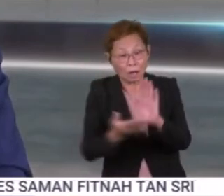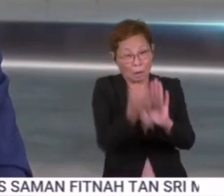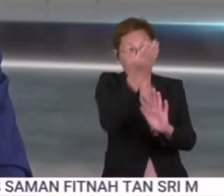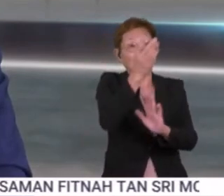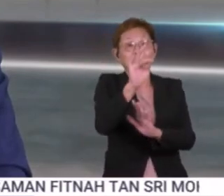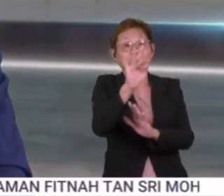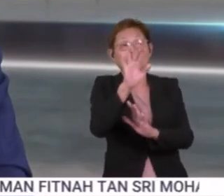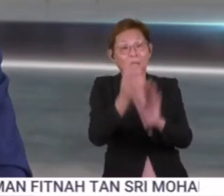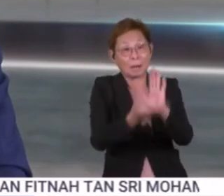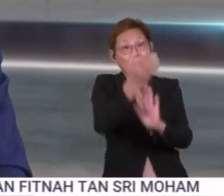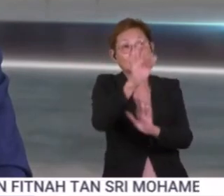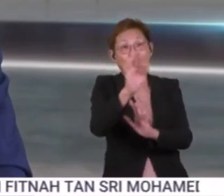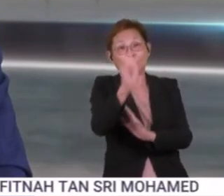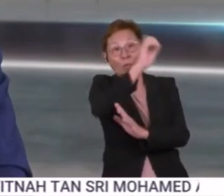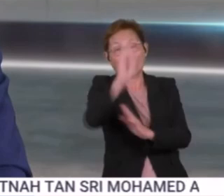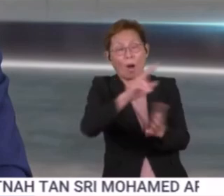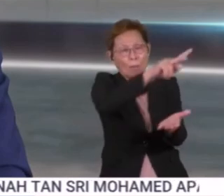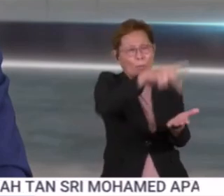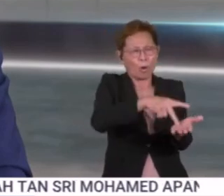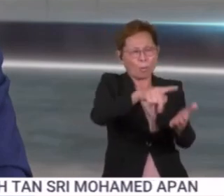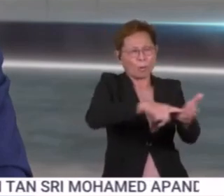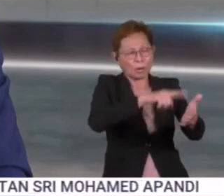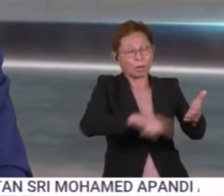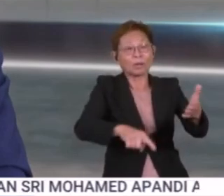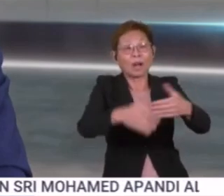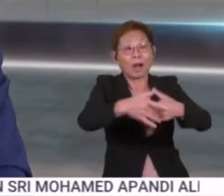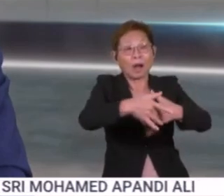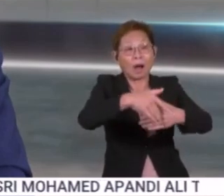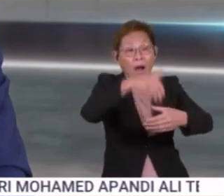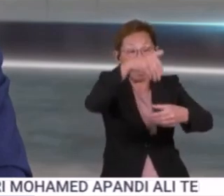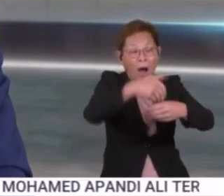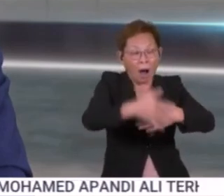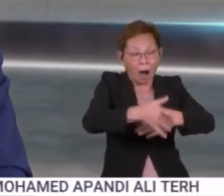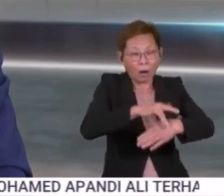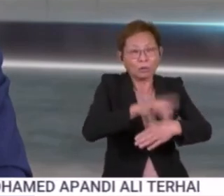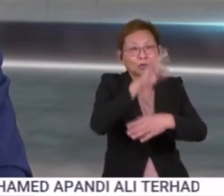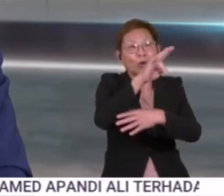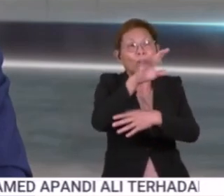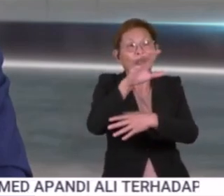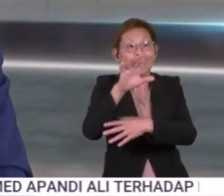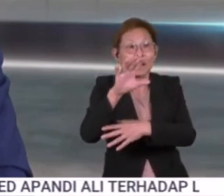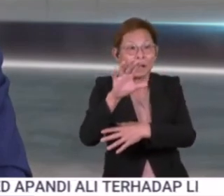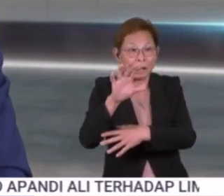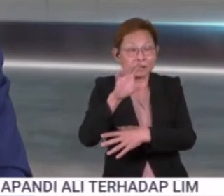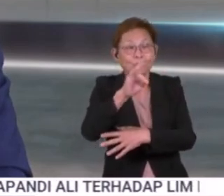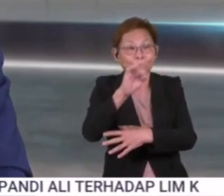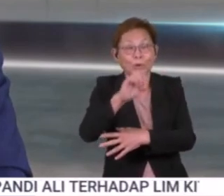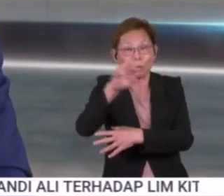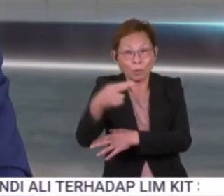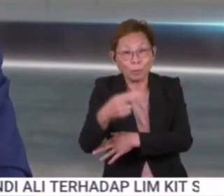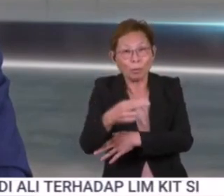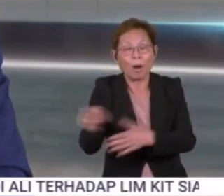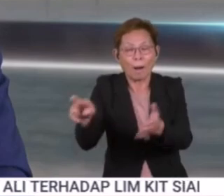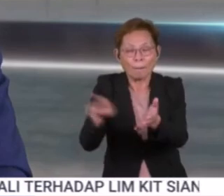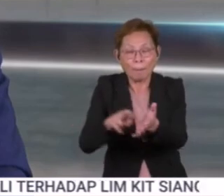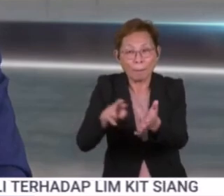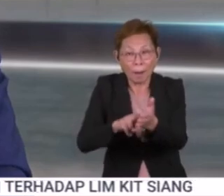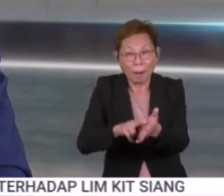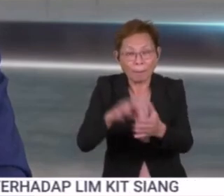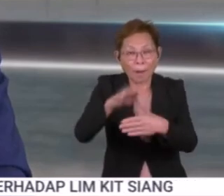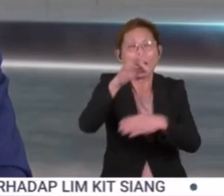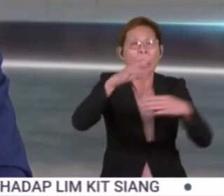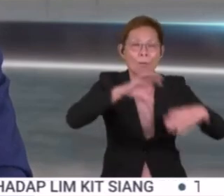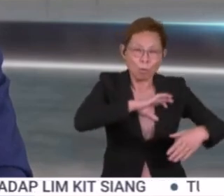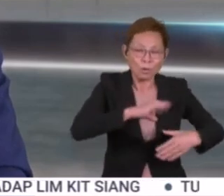90 sehingga pusat pengundian awal ditutup 72,554 daftar pemilih terdiri daripada anggota